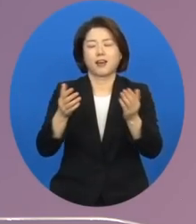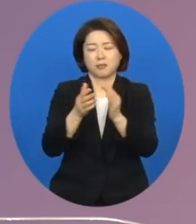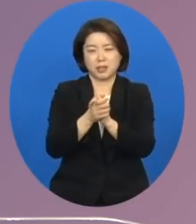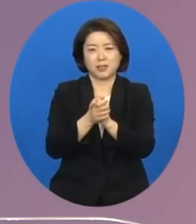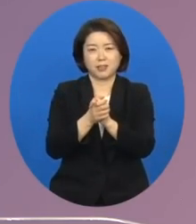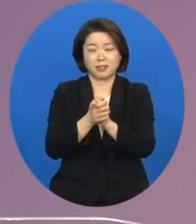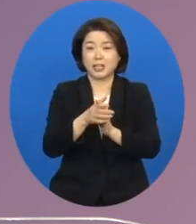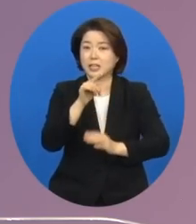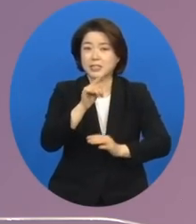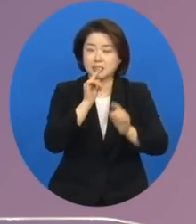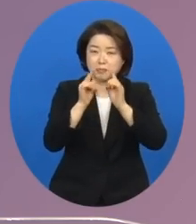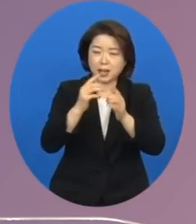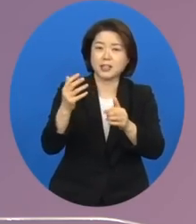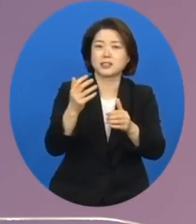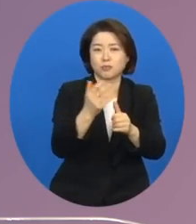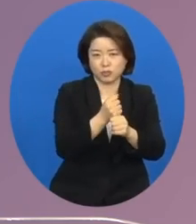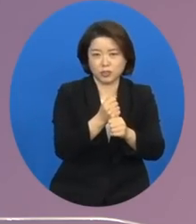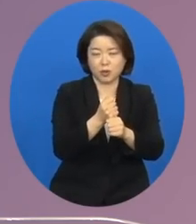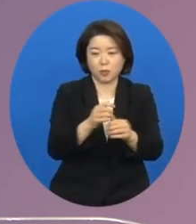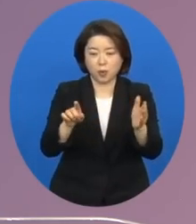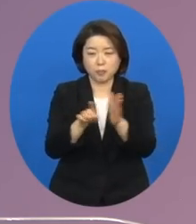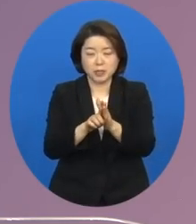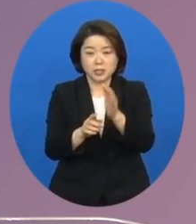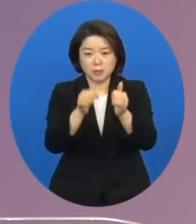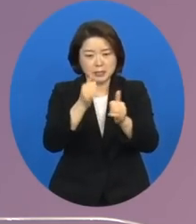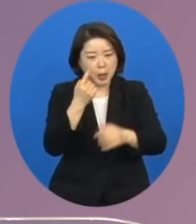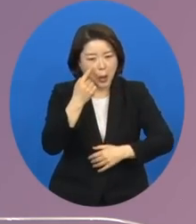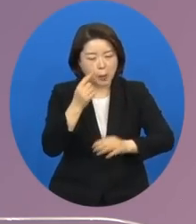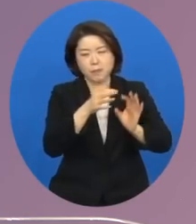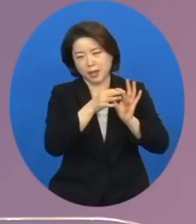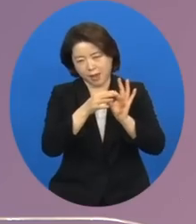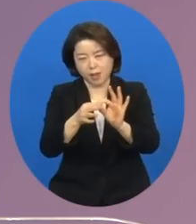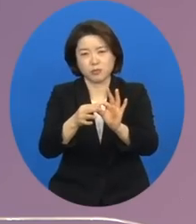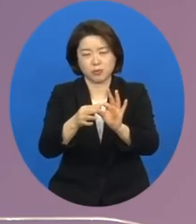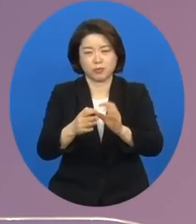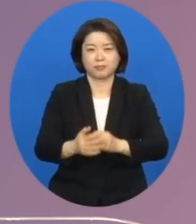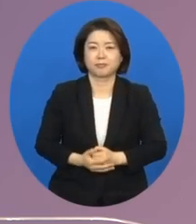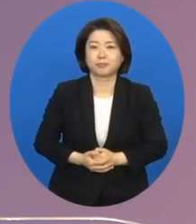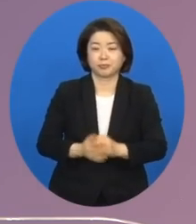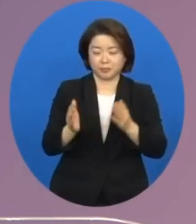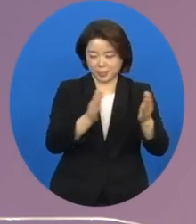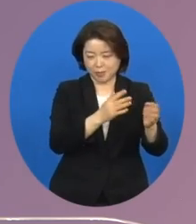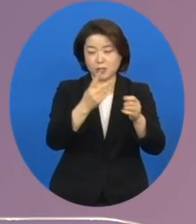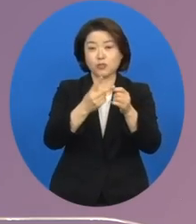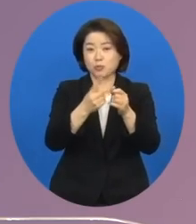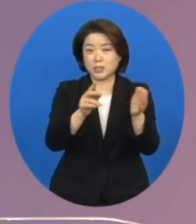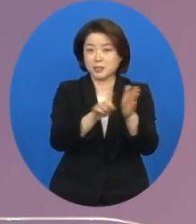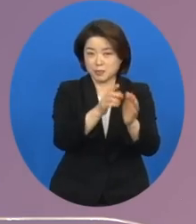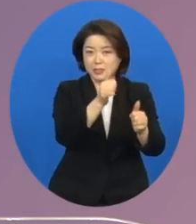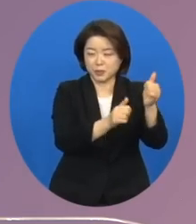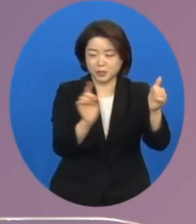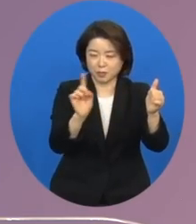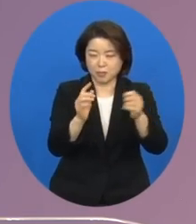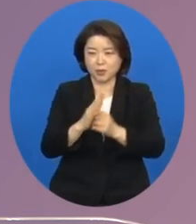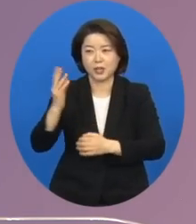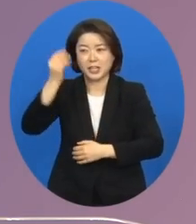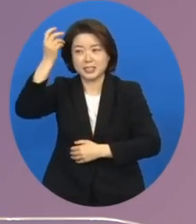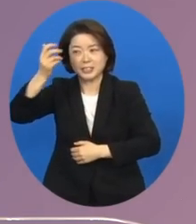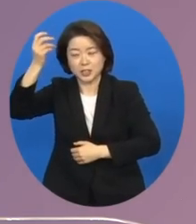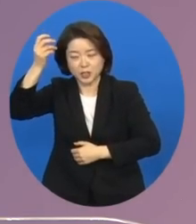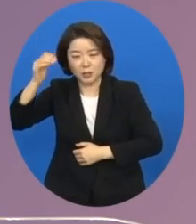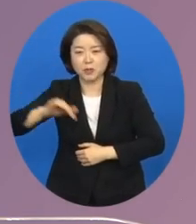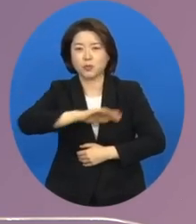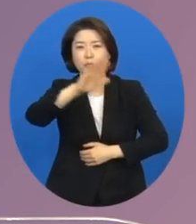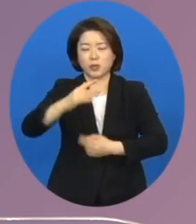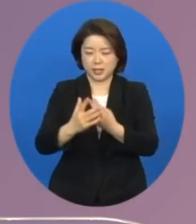라면입니다이 말씀 붙잡고 믿음의 실험을 이어갔어요 두 번째 믿음의 실험은 성령님이 우리를 하나로